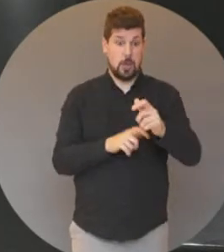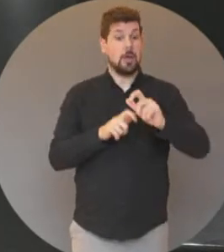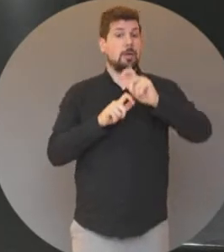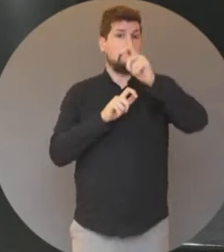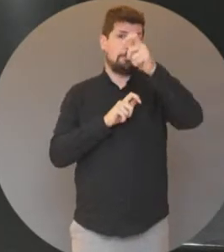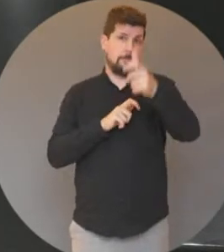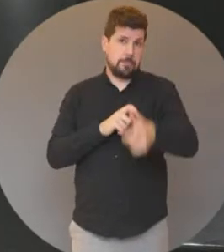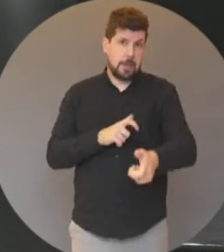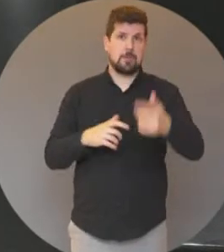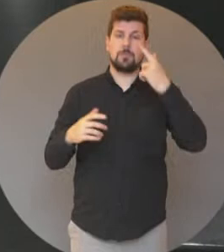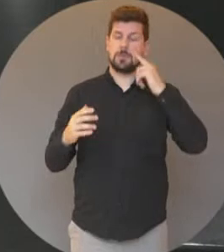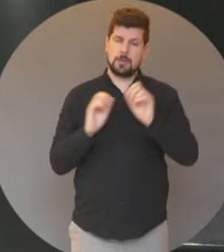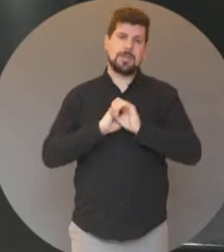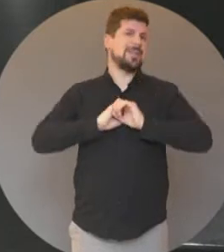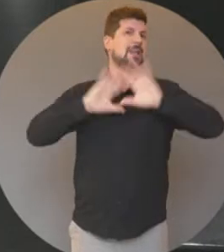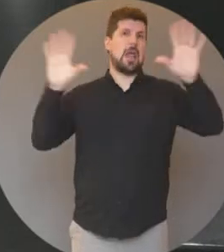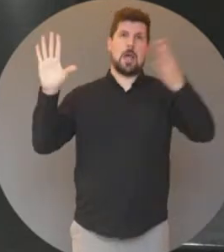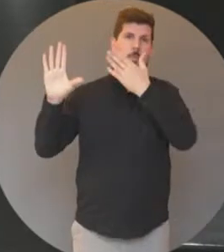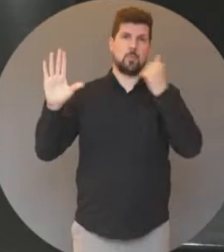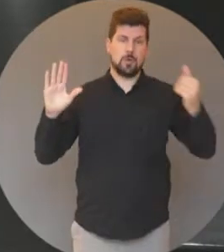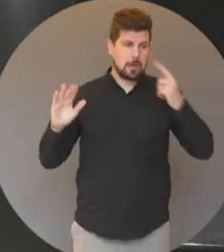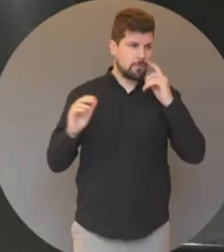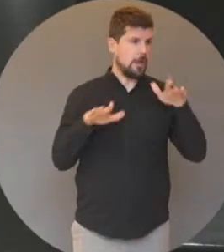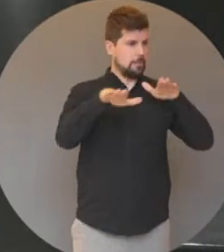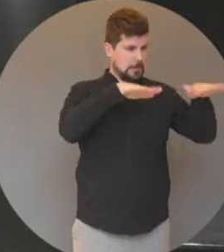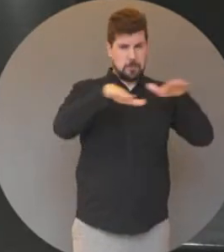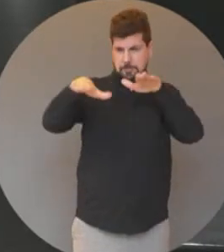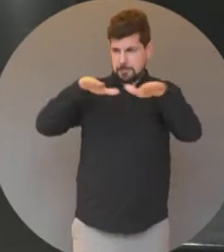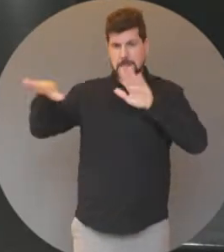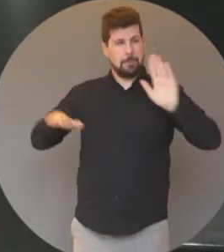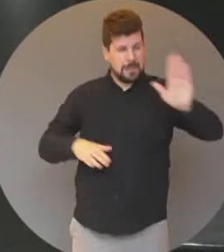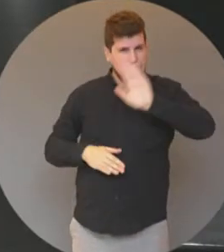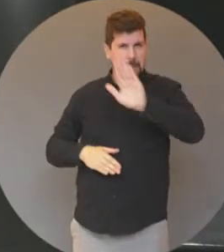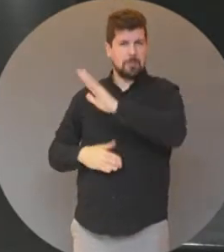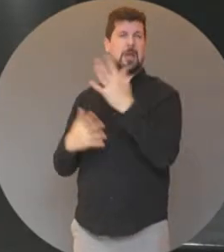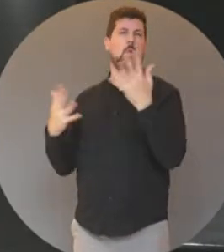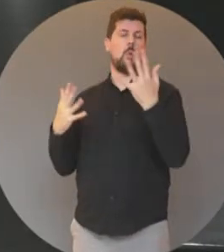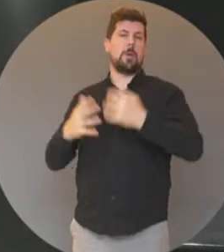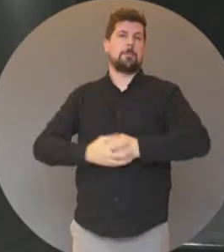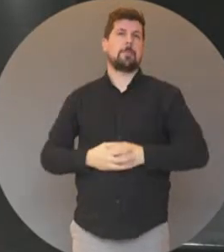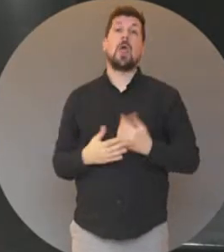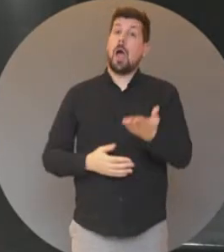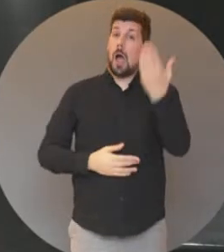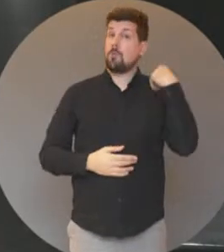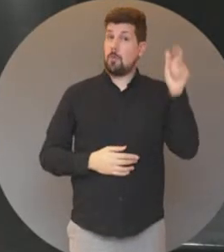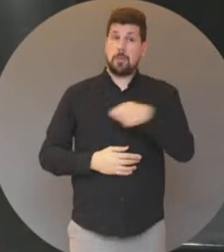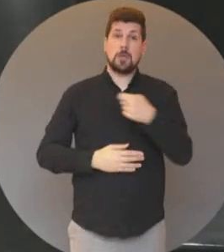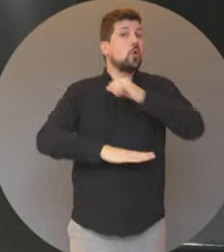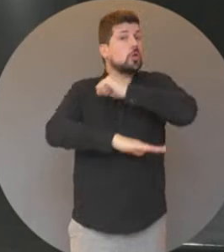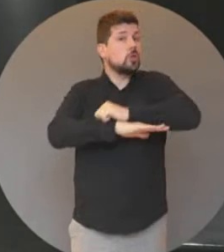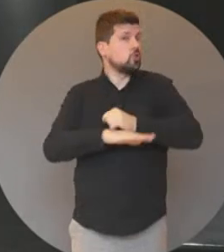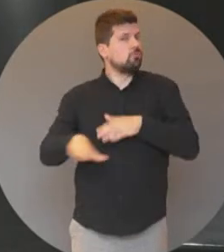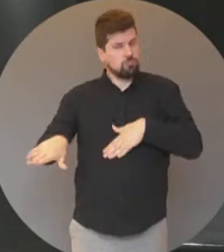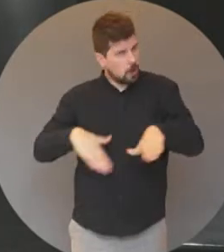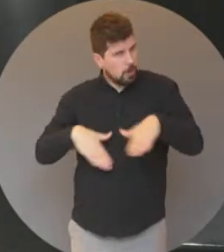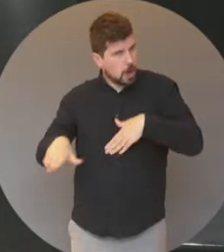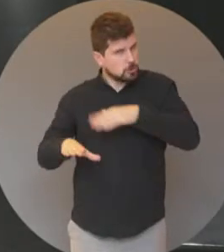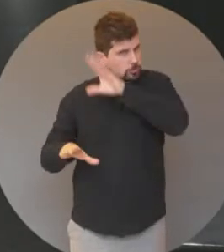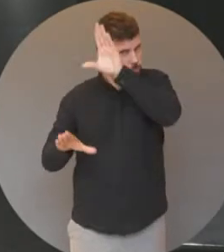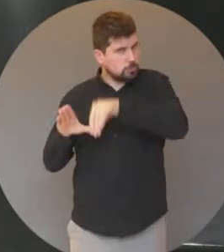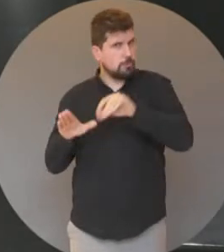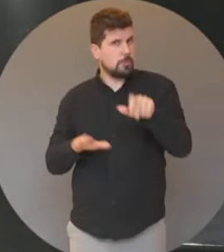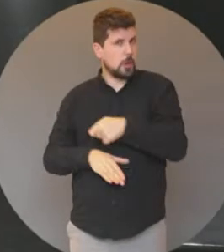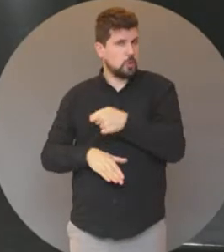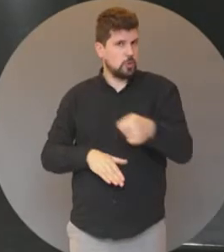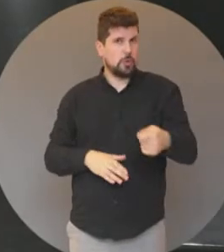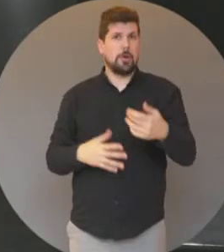lisibilité et visibilité des dispositifs évidemment on avait quelque chose qui fonctionnait avant avec notre guichet intégré et qui a donc